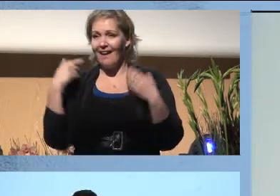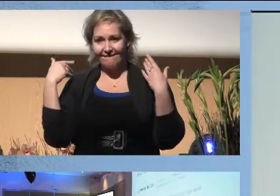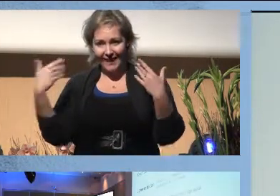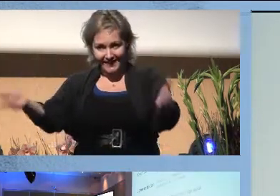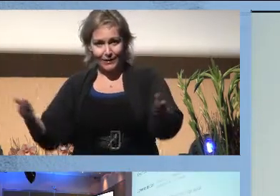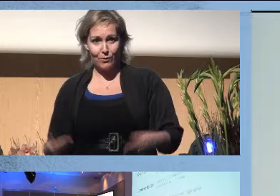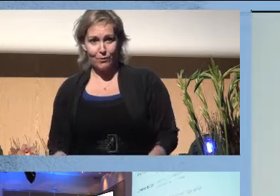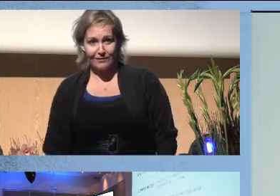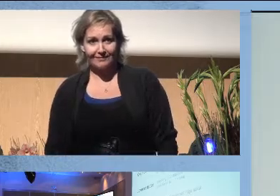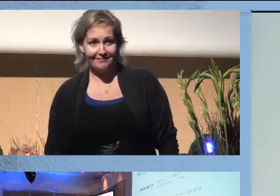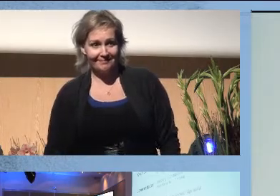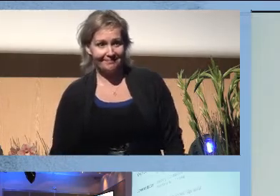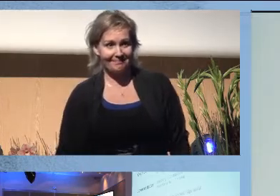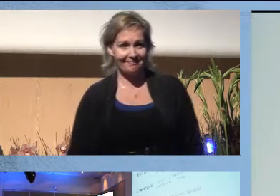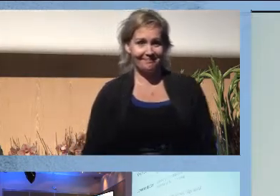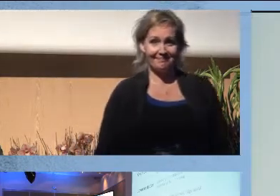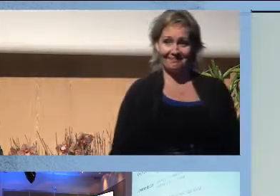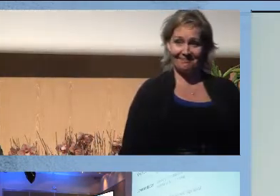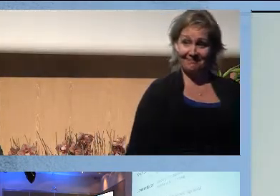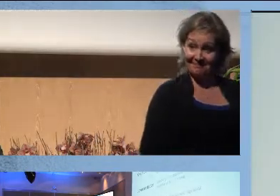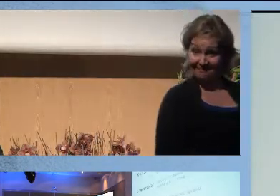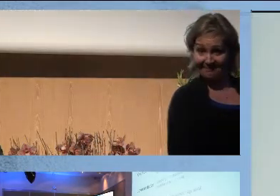Varsågoda.